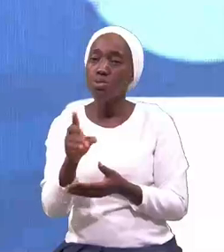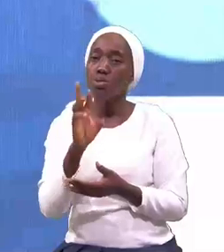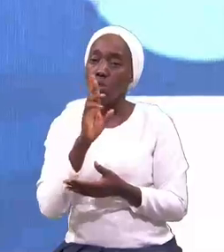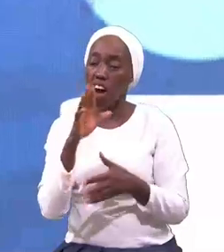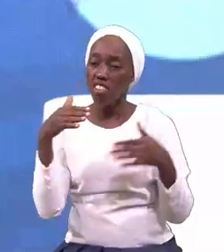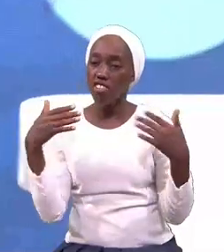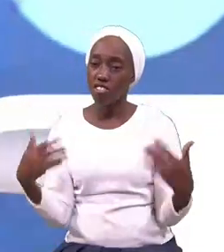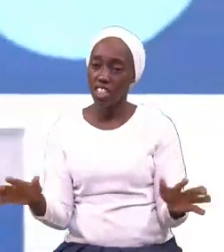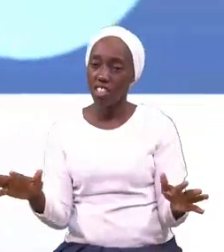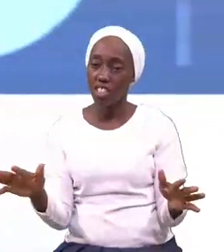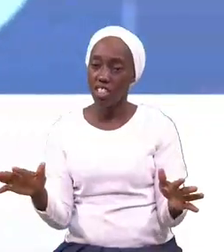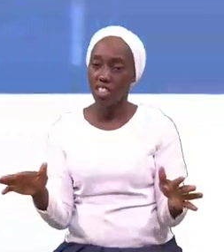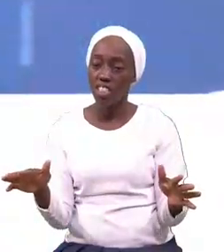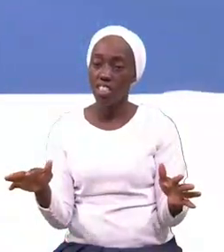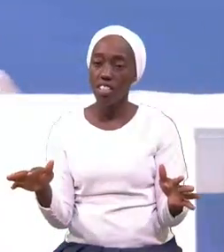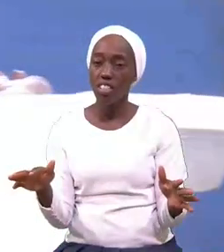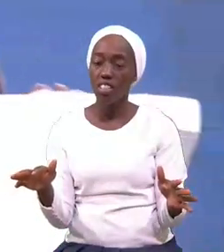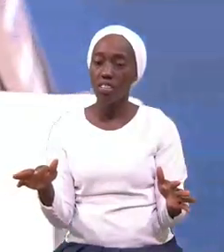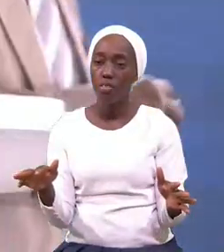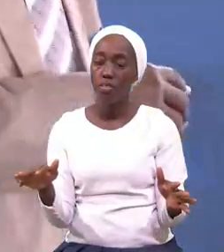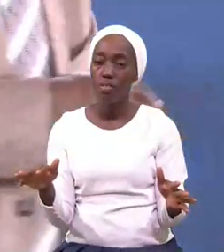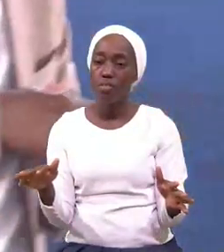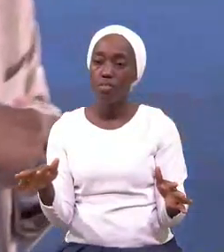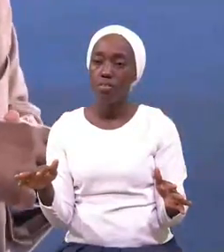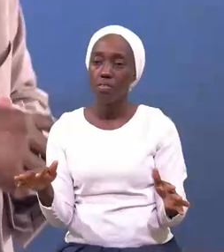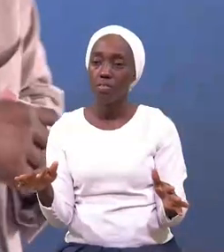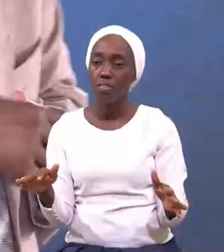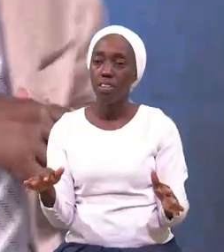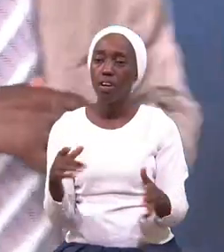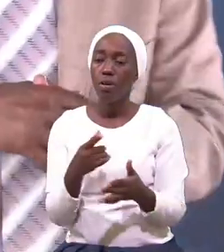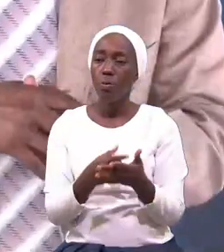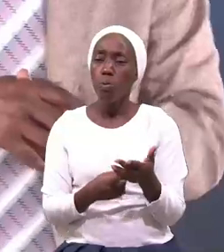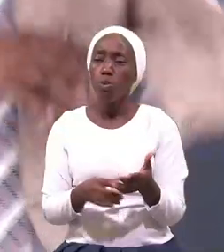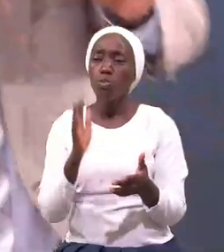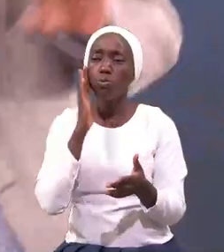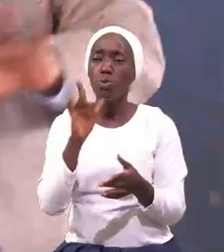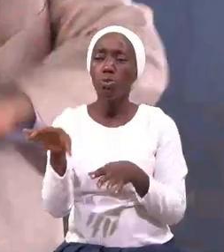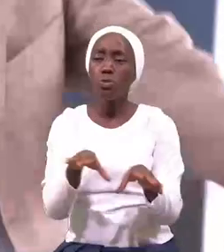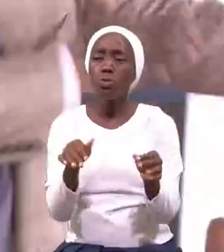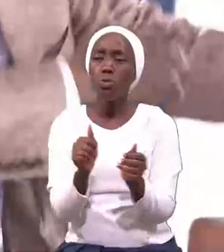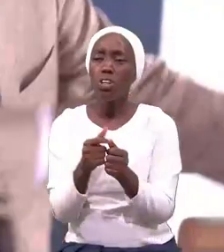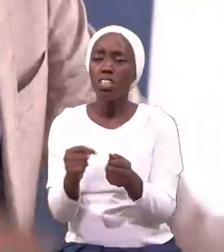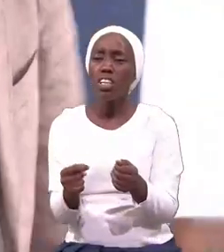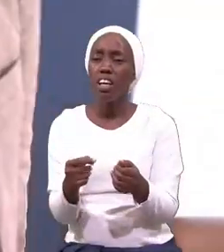Et la conclusion de ce qu'il envoie, c'est que pour toi, c'est terminé. Qu'est-ce que tu fais de la lettre?